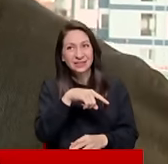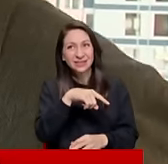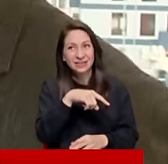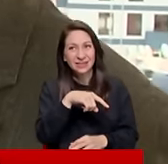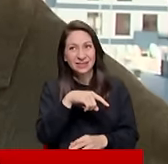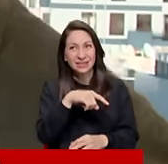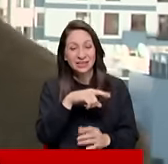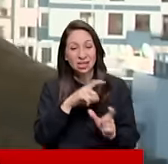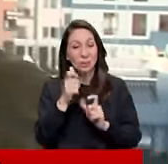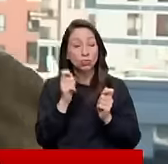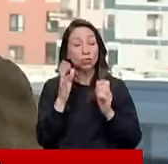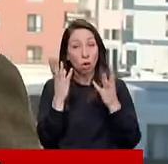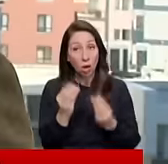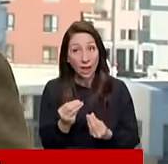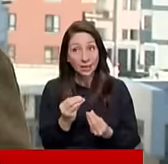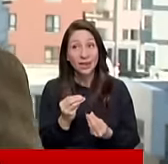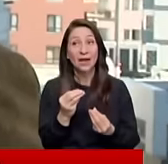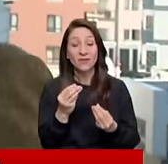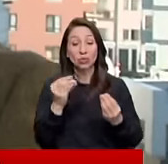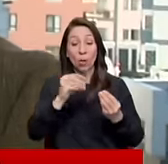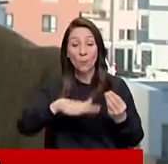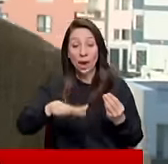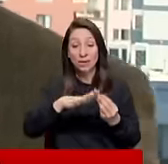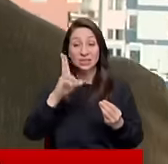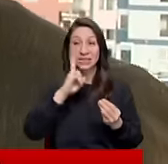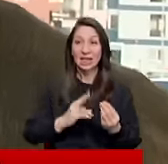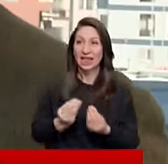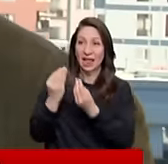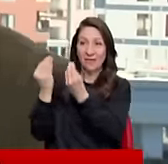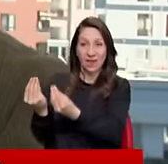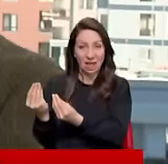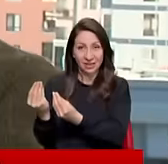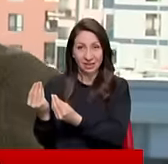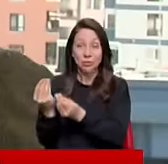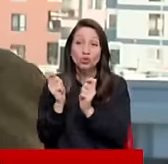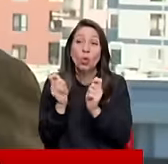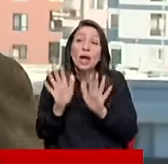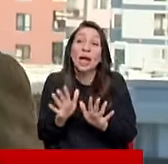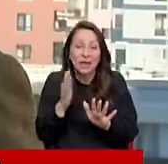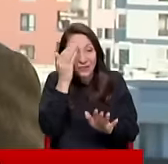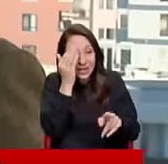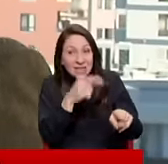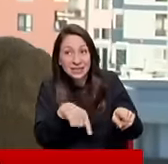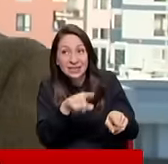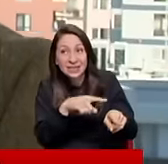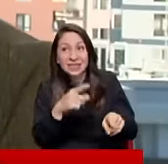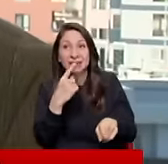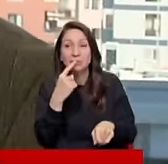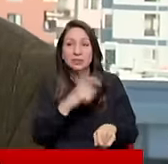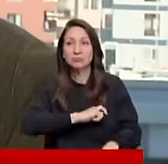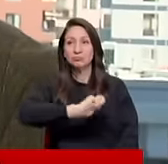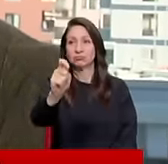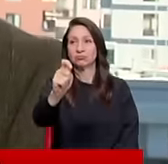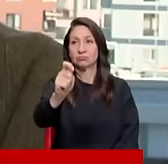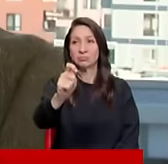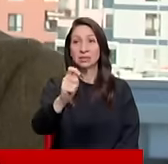gecekondudan taşınmak zorunda kalan ve arazisini bu zenginlere teslim etmek zorunda kalan yoksul kırmızı kart